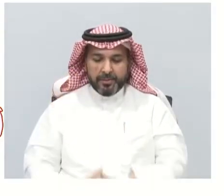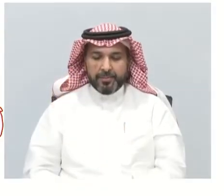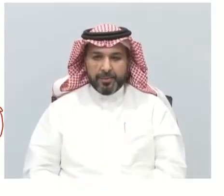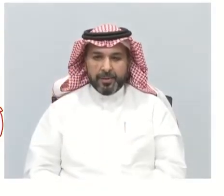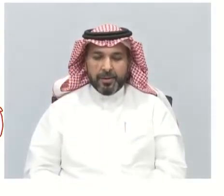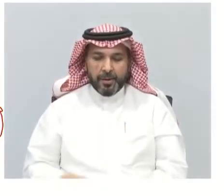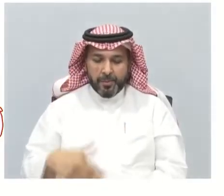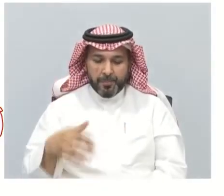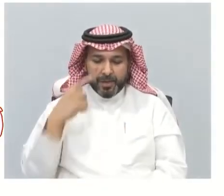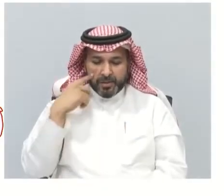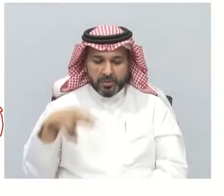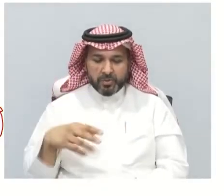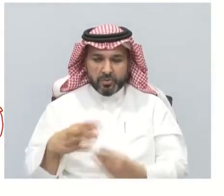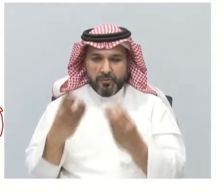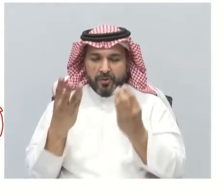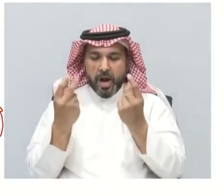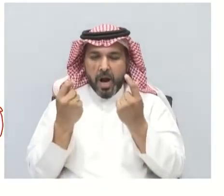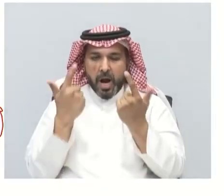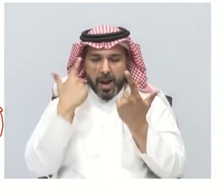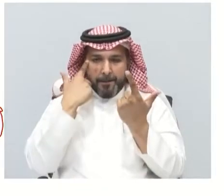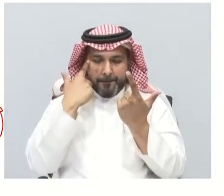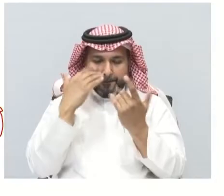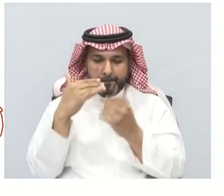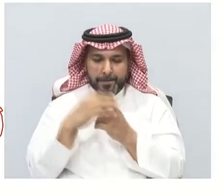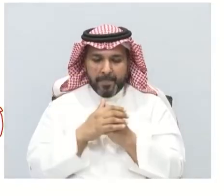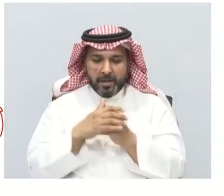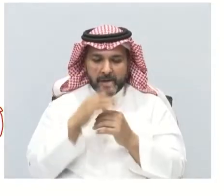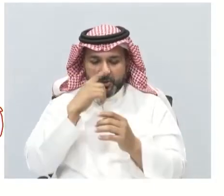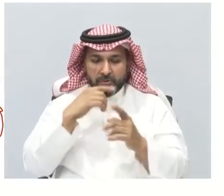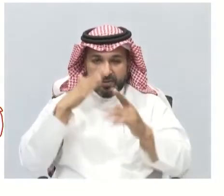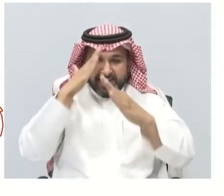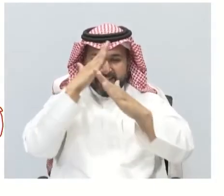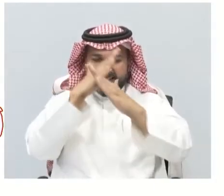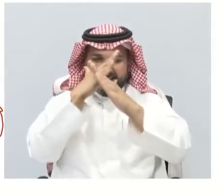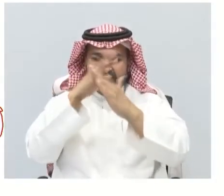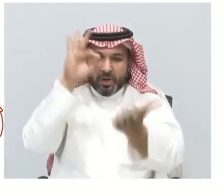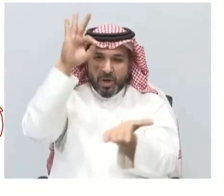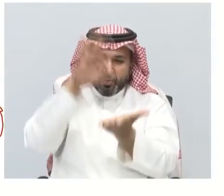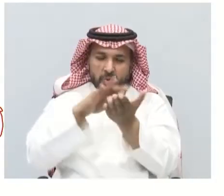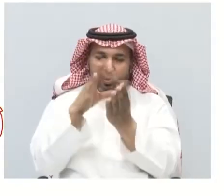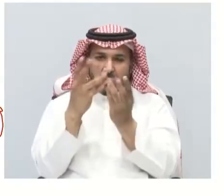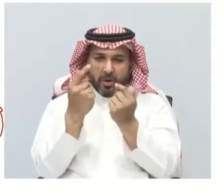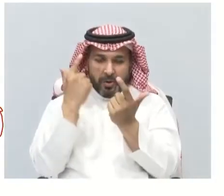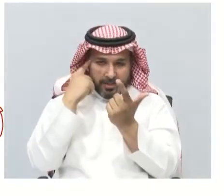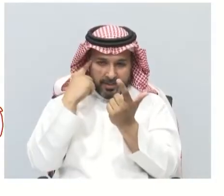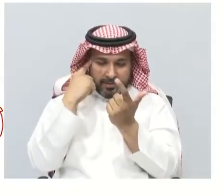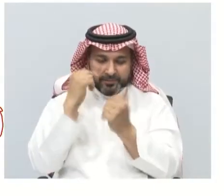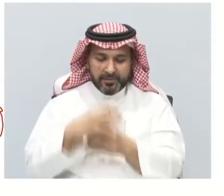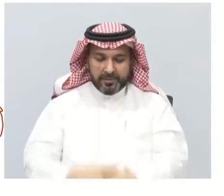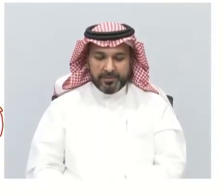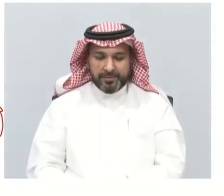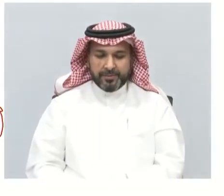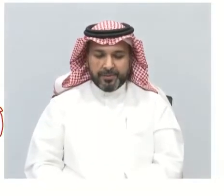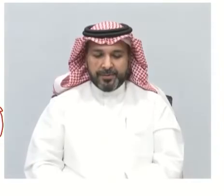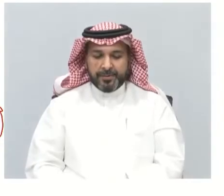المستقيمين ال دبليو نحل النظام ونقوم بايجاد نقطه التقاطع اللي هي بعد ما نحل النظام اللي هي كيو